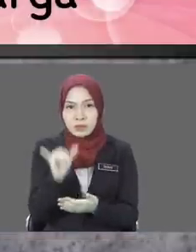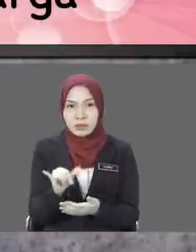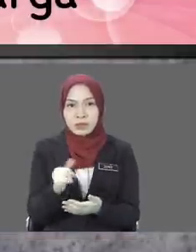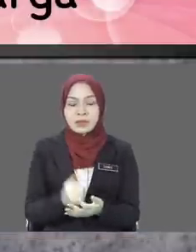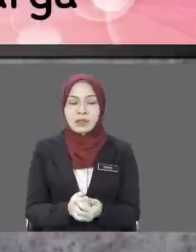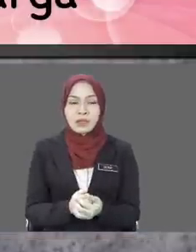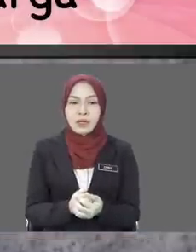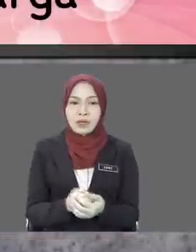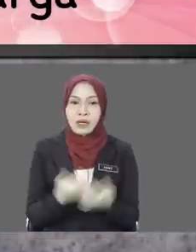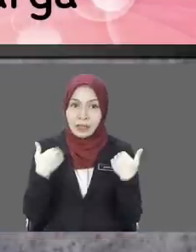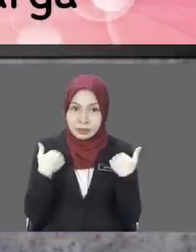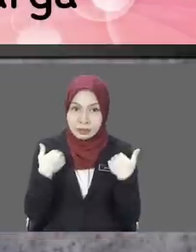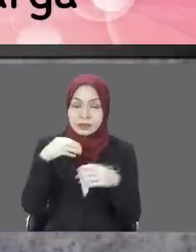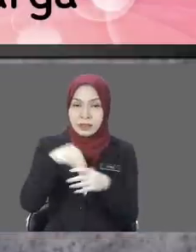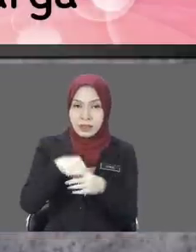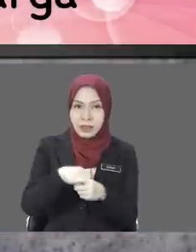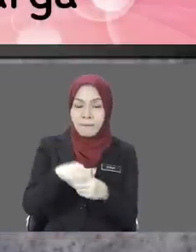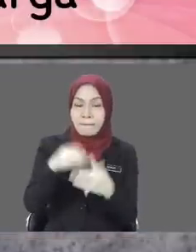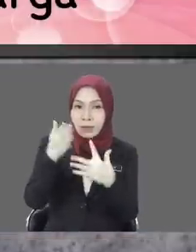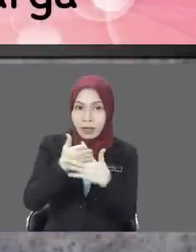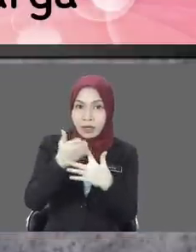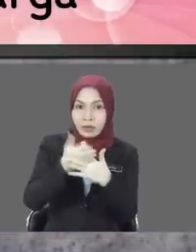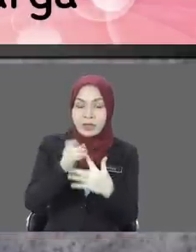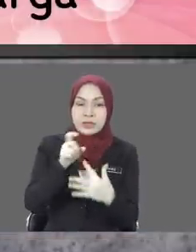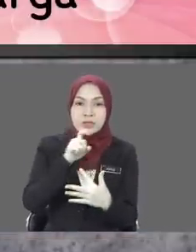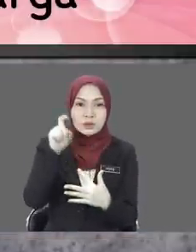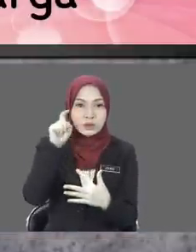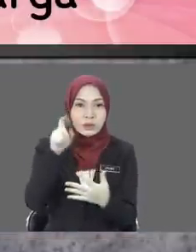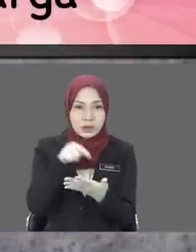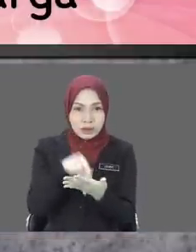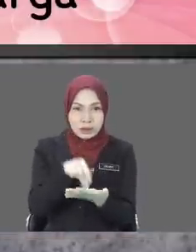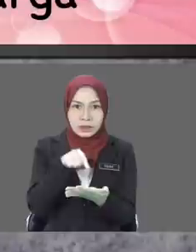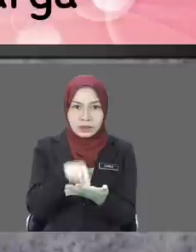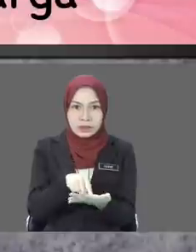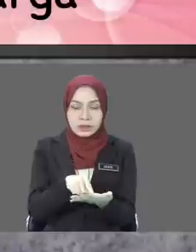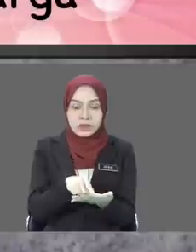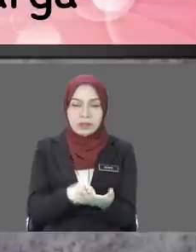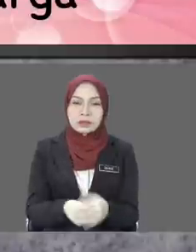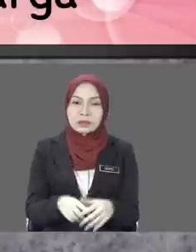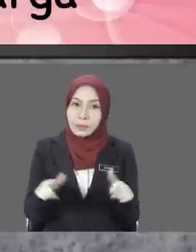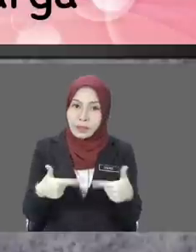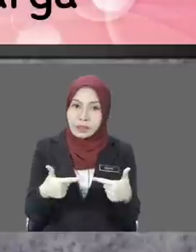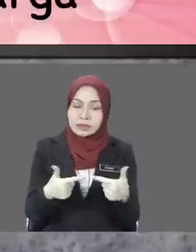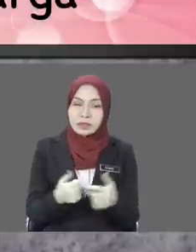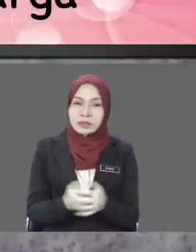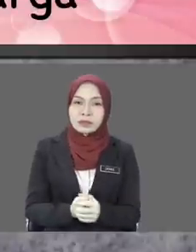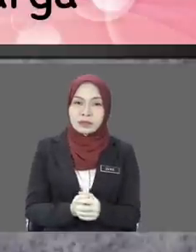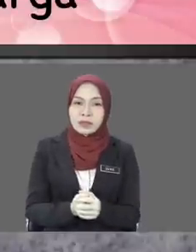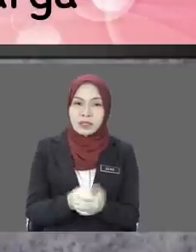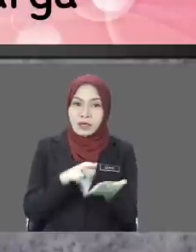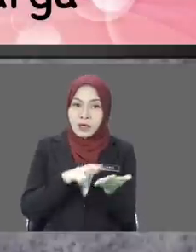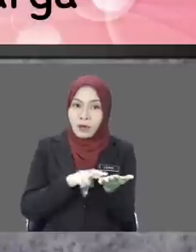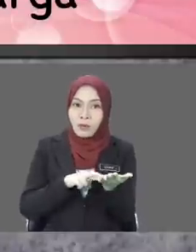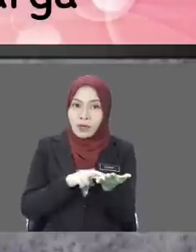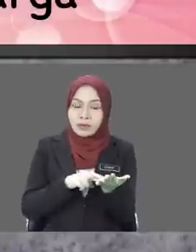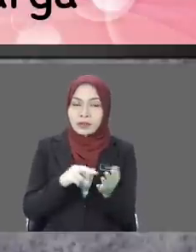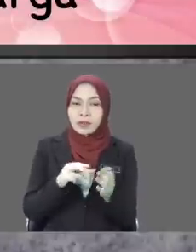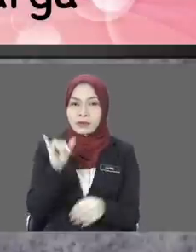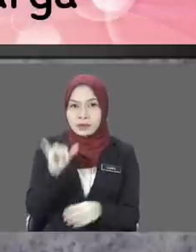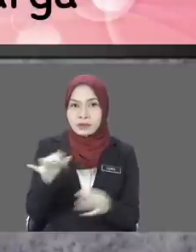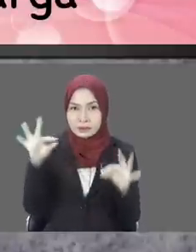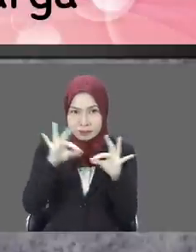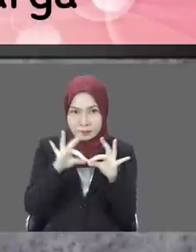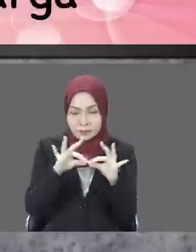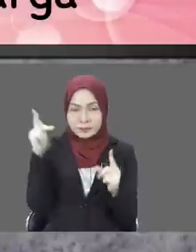terlibat dalam kiss gangguan seksual melaksanakan terapi teknik dan pendekatan yang bersesuaian kepada